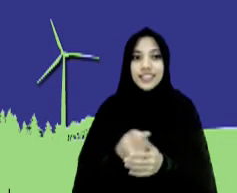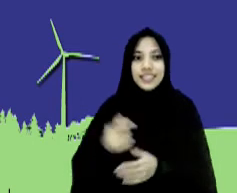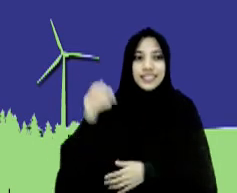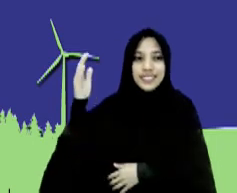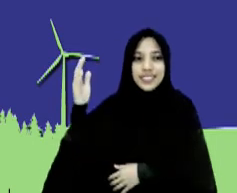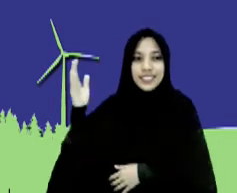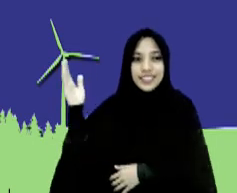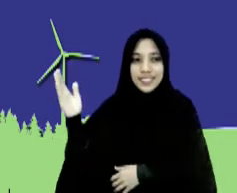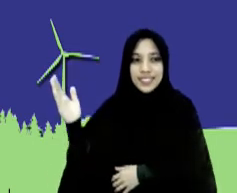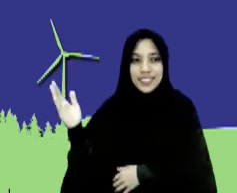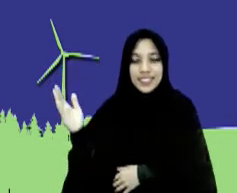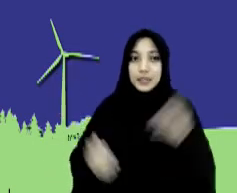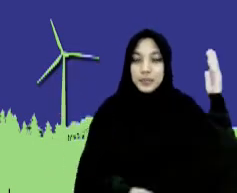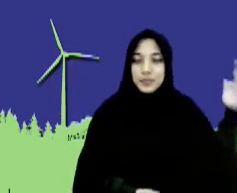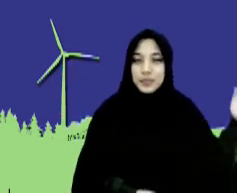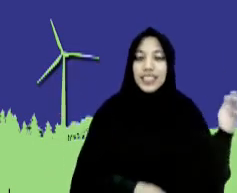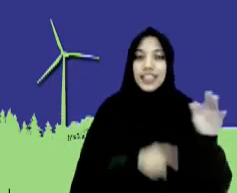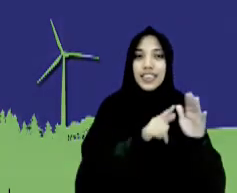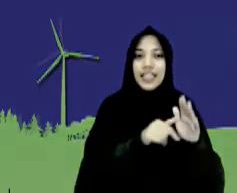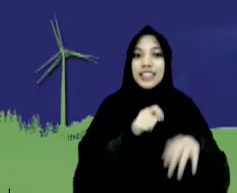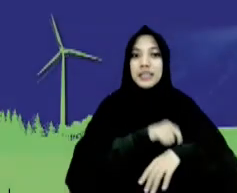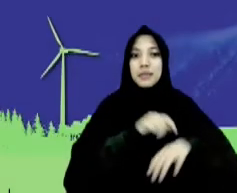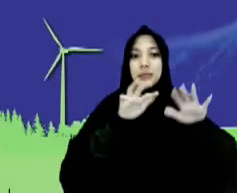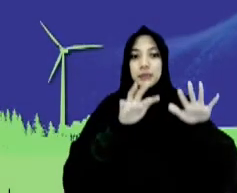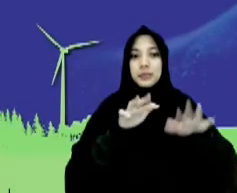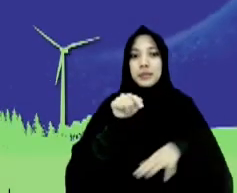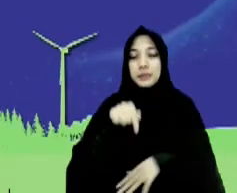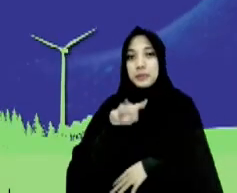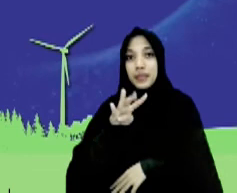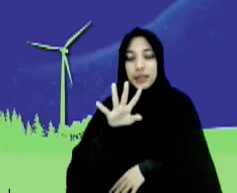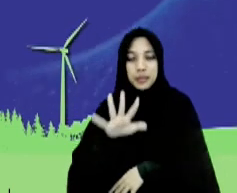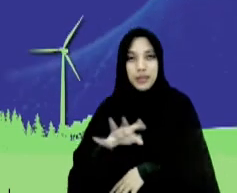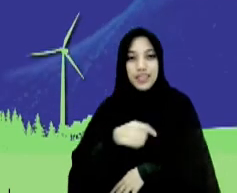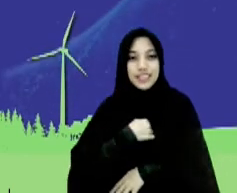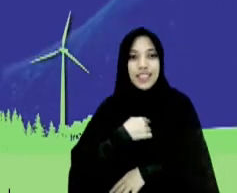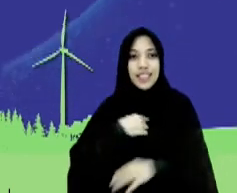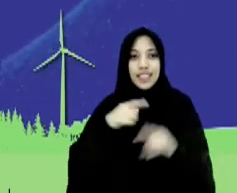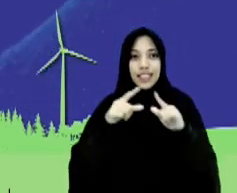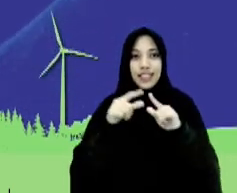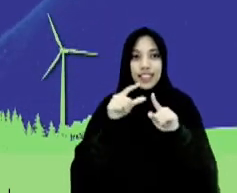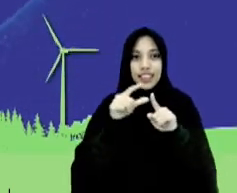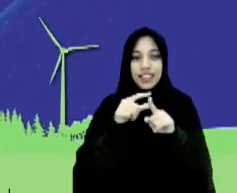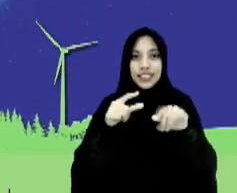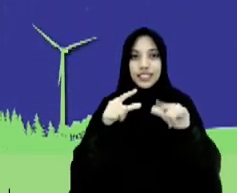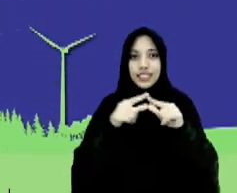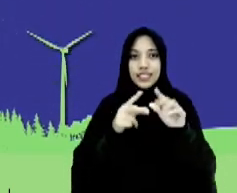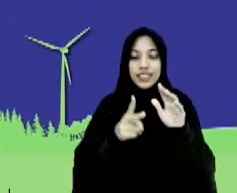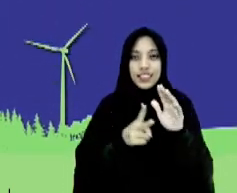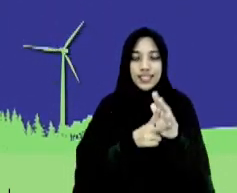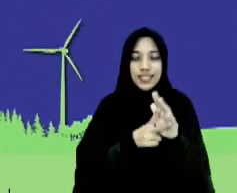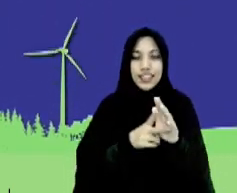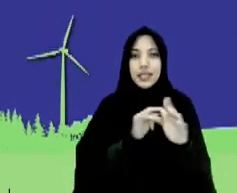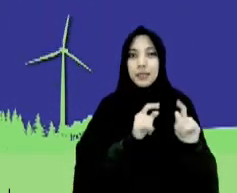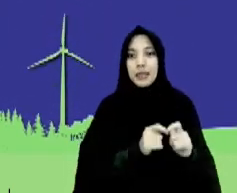langsung akan berlangsung pada jam 45 sayawan beserta tim webiner cc plus kata